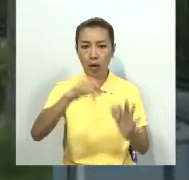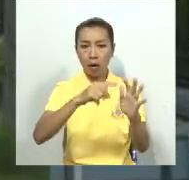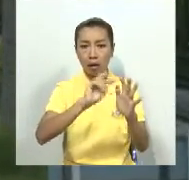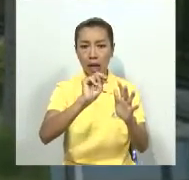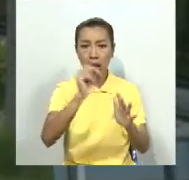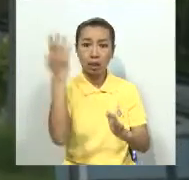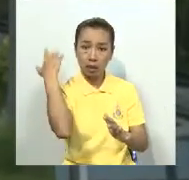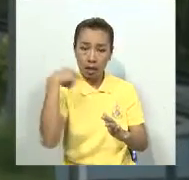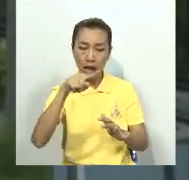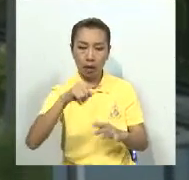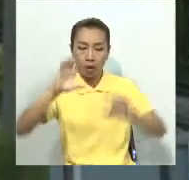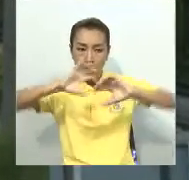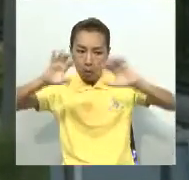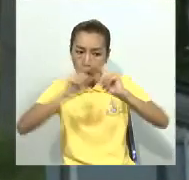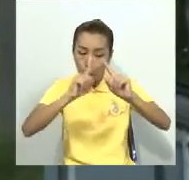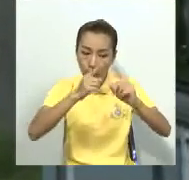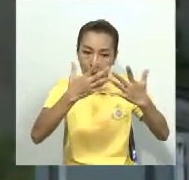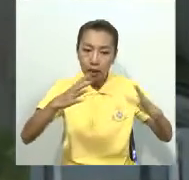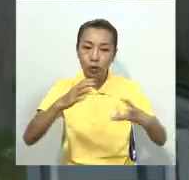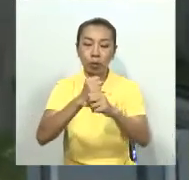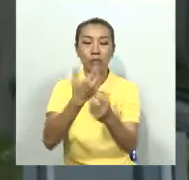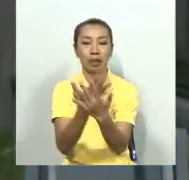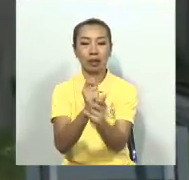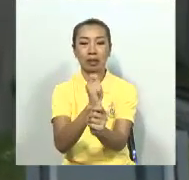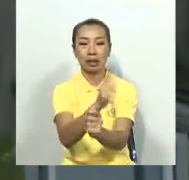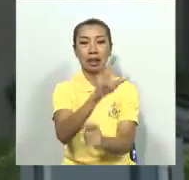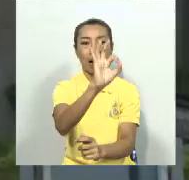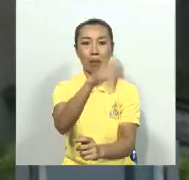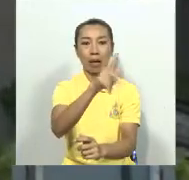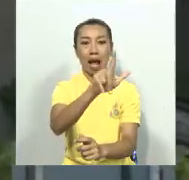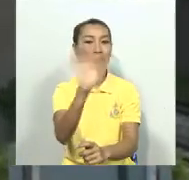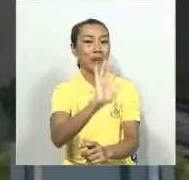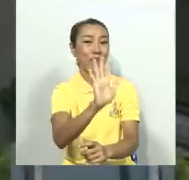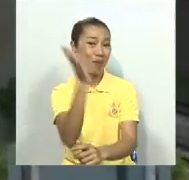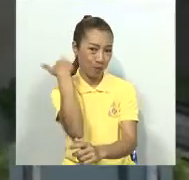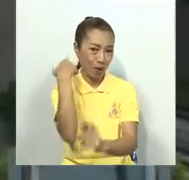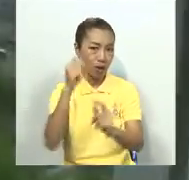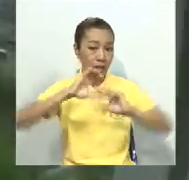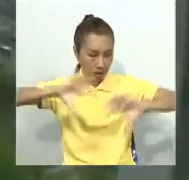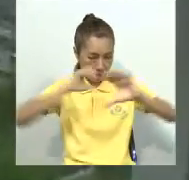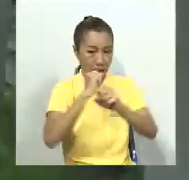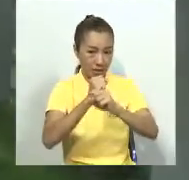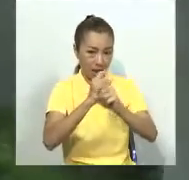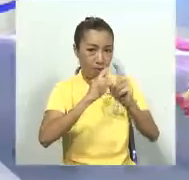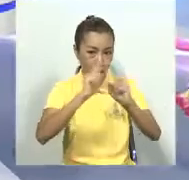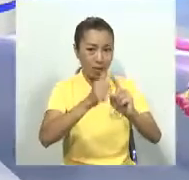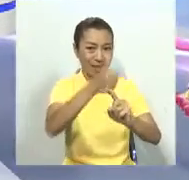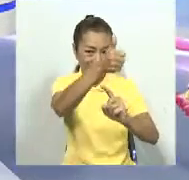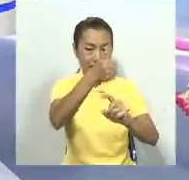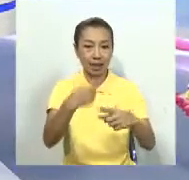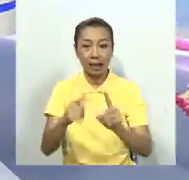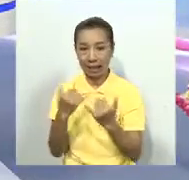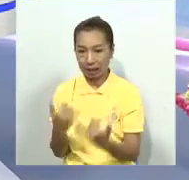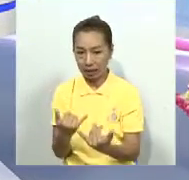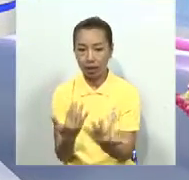ให้รัฐบาลไม่ต้องจ่ายให้กับเอกชนถึง 9,000 ล้านบาท อันนั้นครั้งนั้นเนี่ยก็ถือว่าเป็นผลงานรัฐบาลเหมือนกันแต่รอบนี้ก็ต้องร